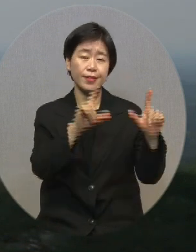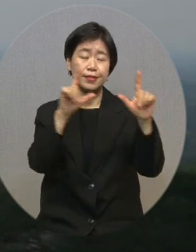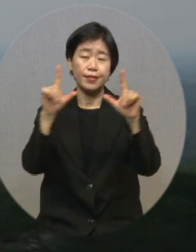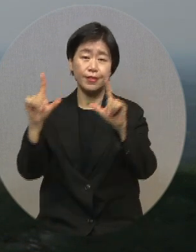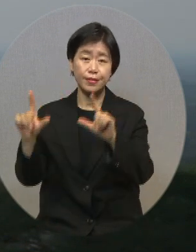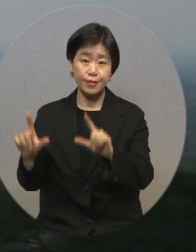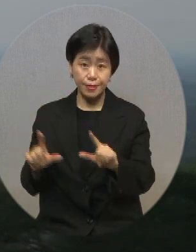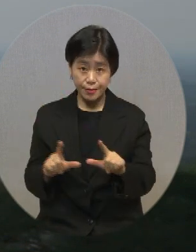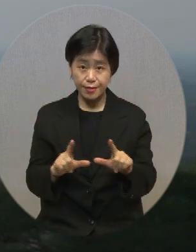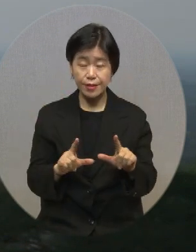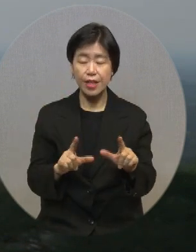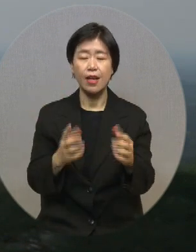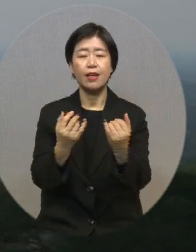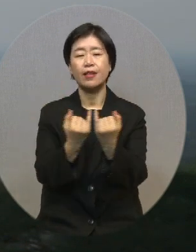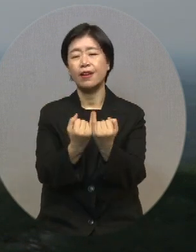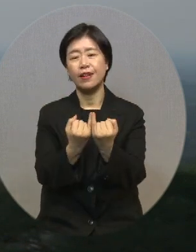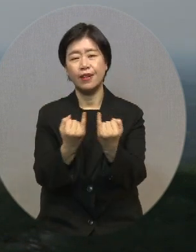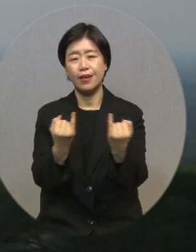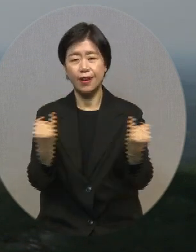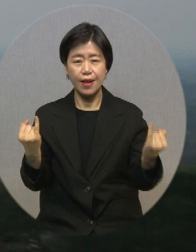보냅니다.